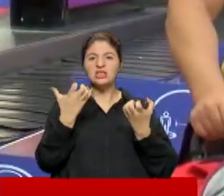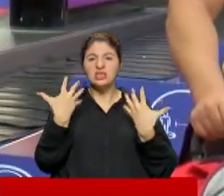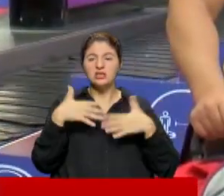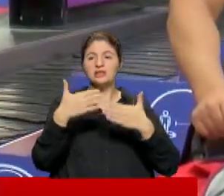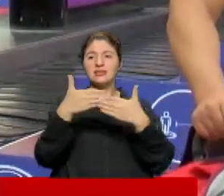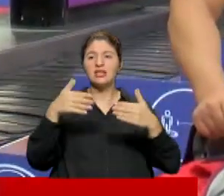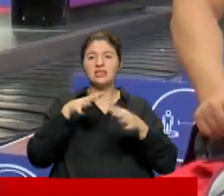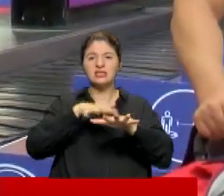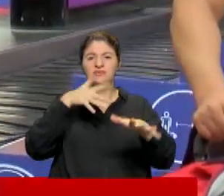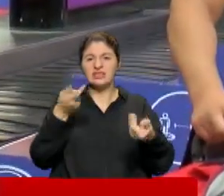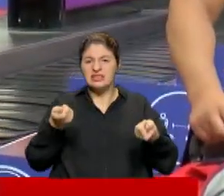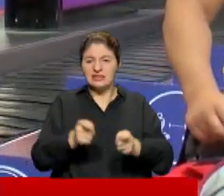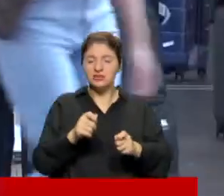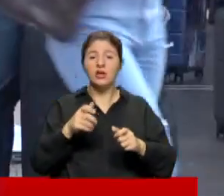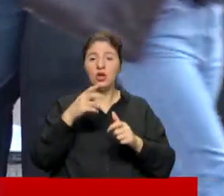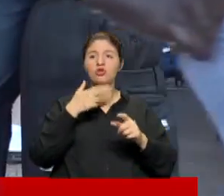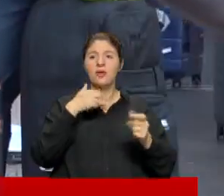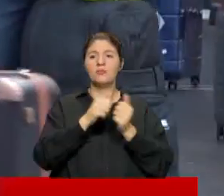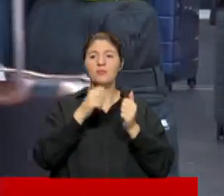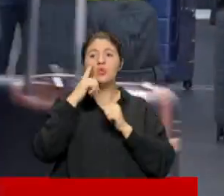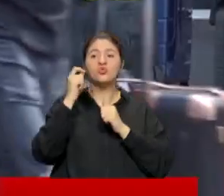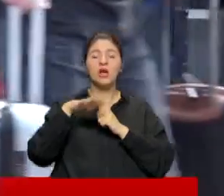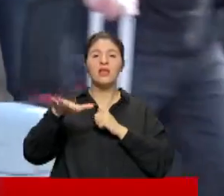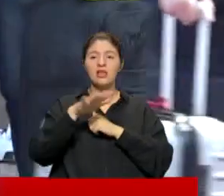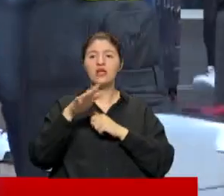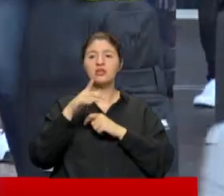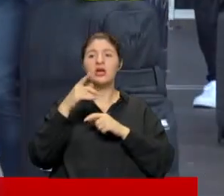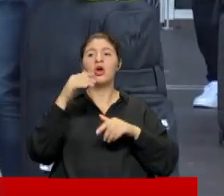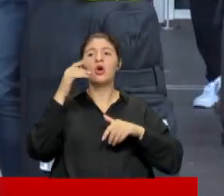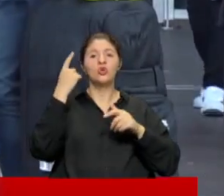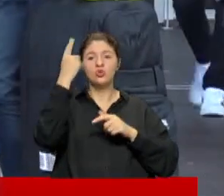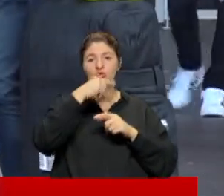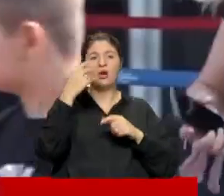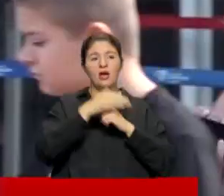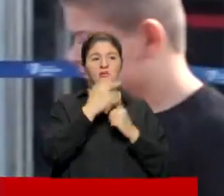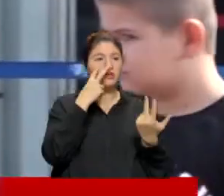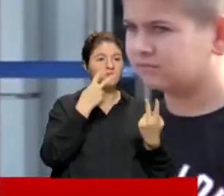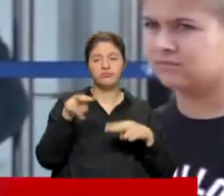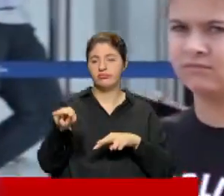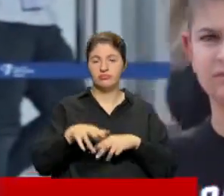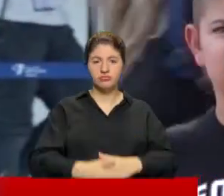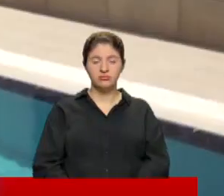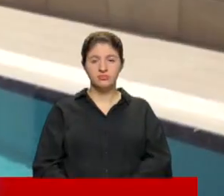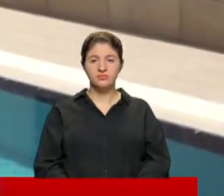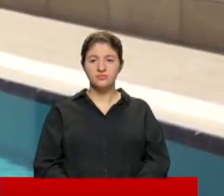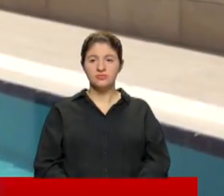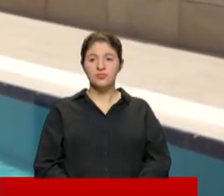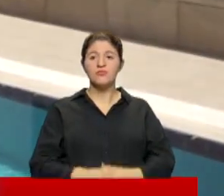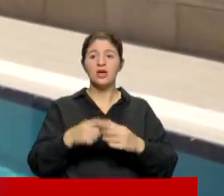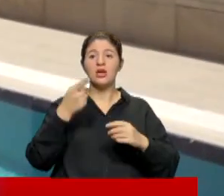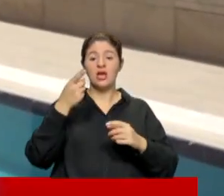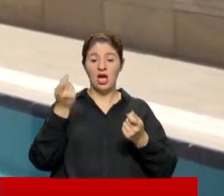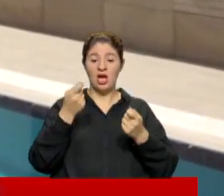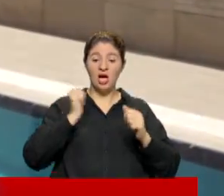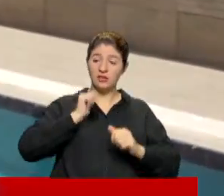sınırlarda trafiği kilitlerken Ruslarla birlikte ukraynalılar da yüzünü Antalya'ya çevirdi seferberlik